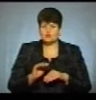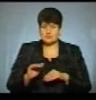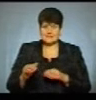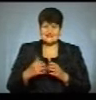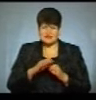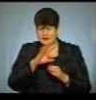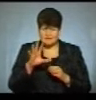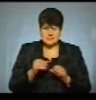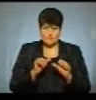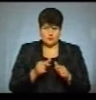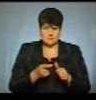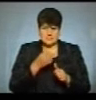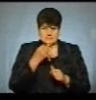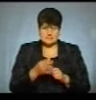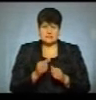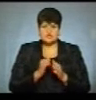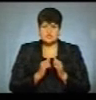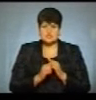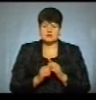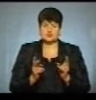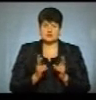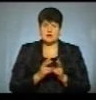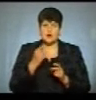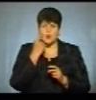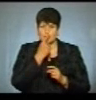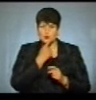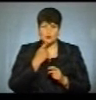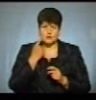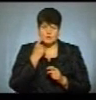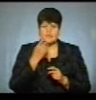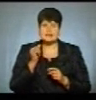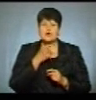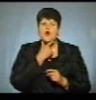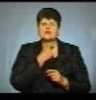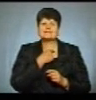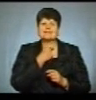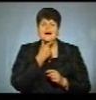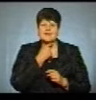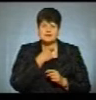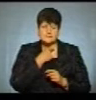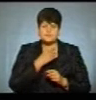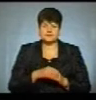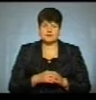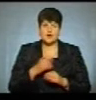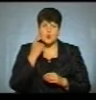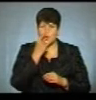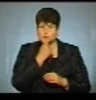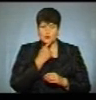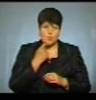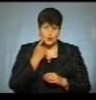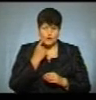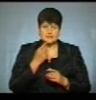тих всіх форм, які я назвала, найчастіше зустрічається дифтерія ротоглотки, дифтерія гортані. Дифтерія ротоглотки